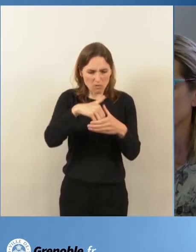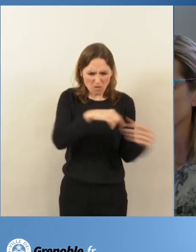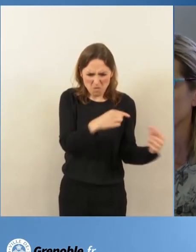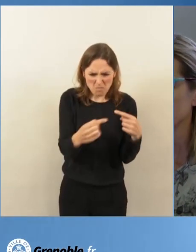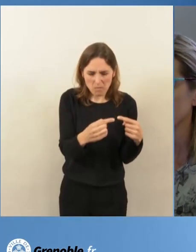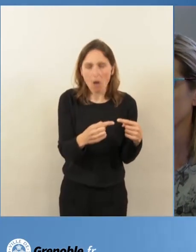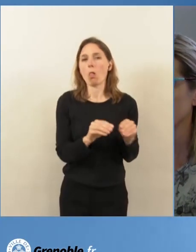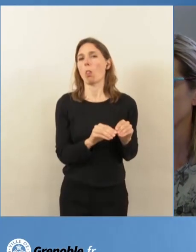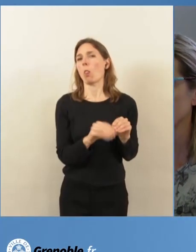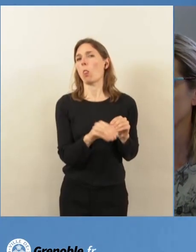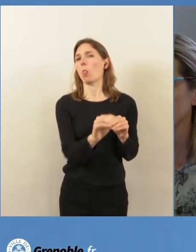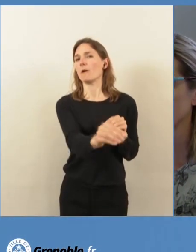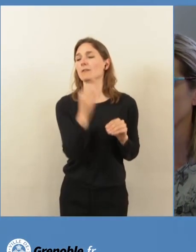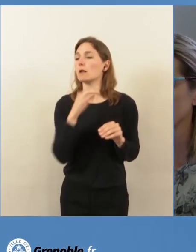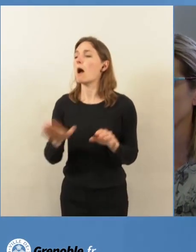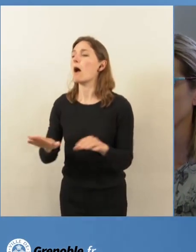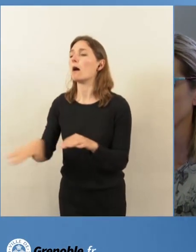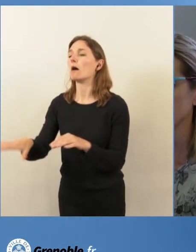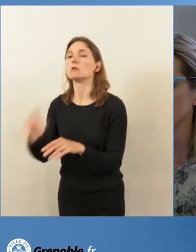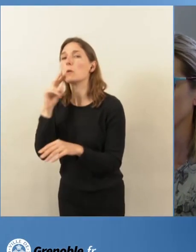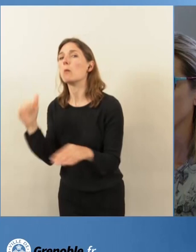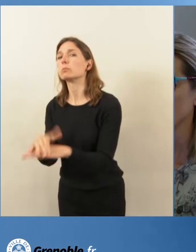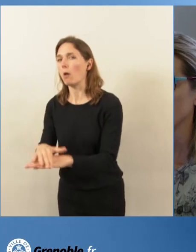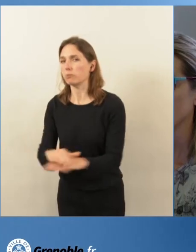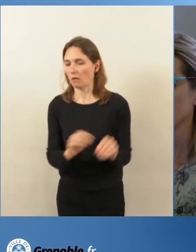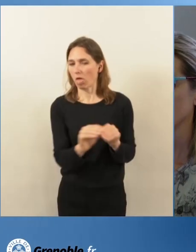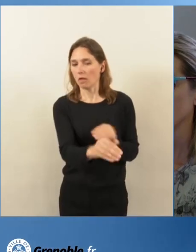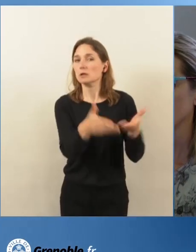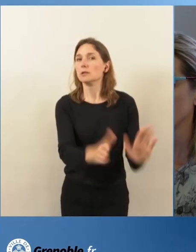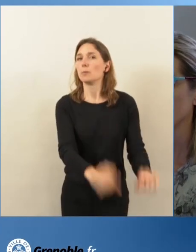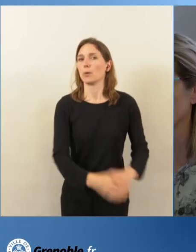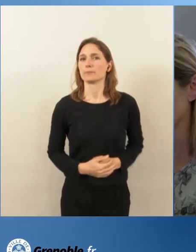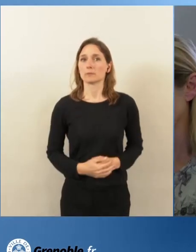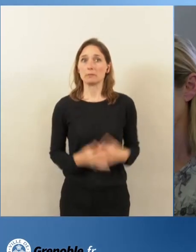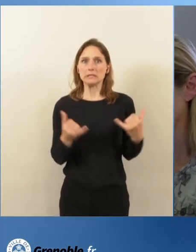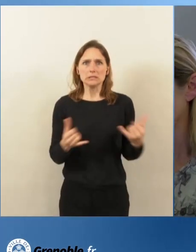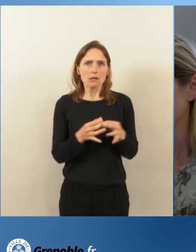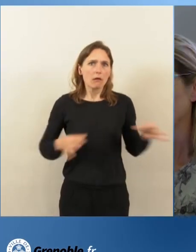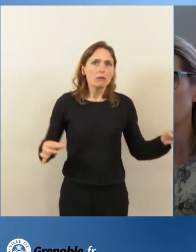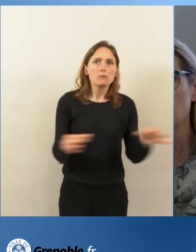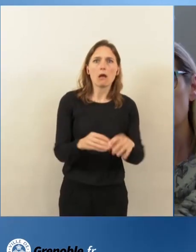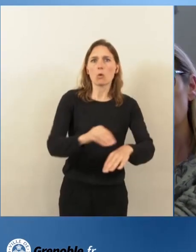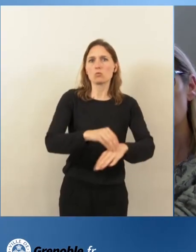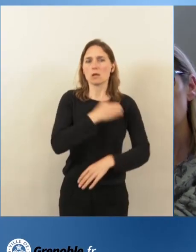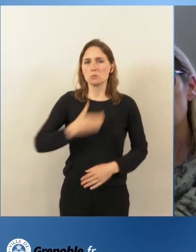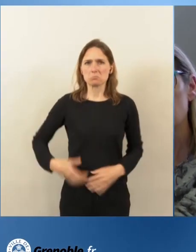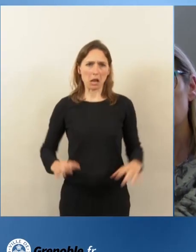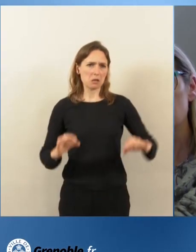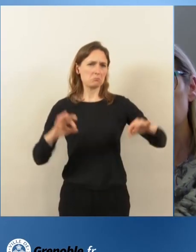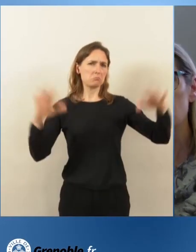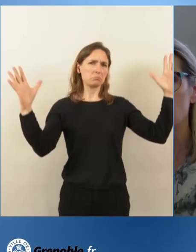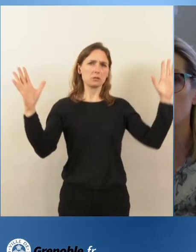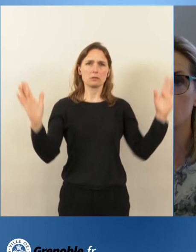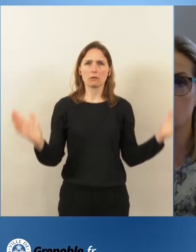y renvoyé tard quand les enfants sont coupés mais cette salle du conseil municipal devient une nouvelle place de Grève vous avez